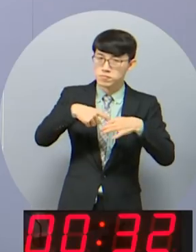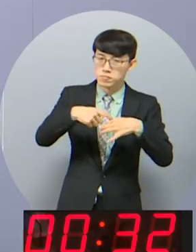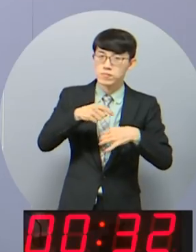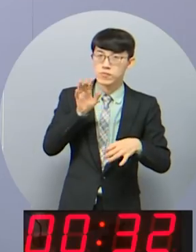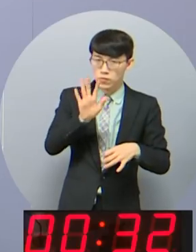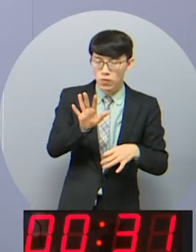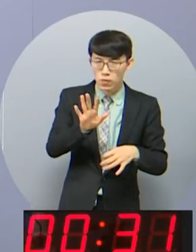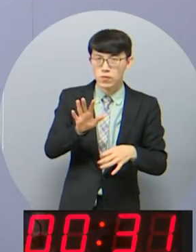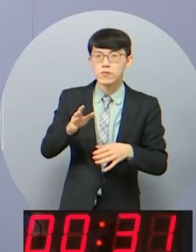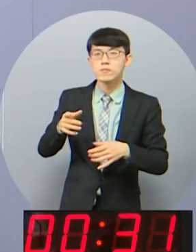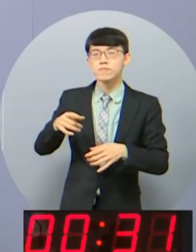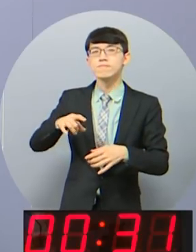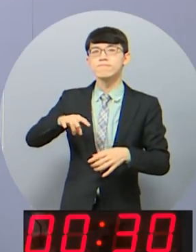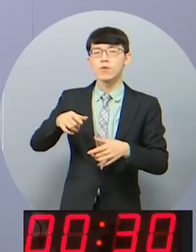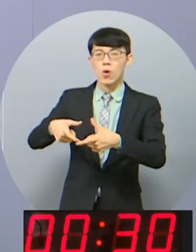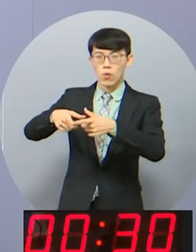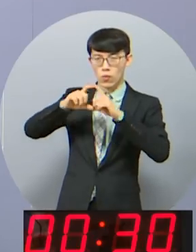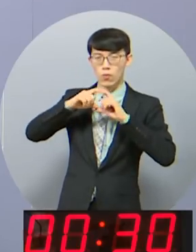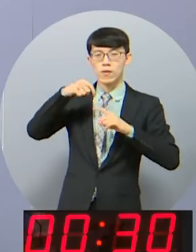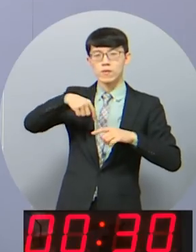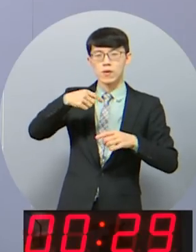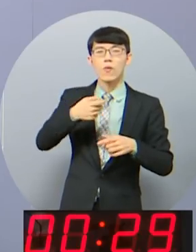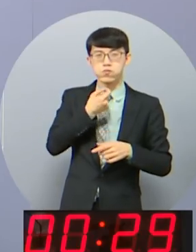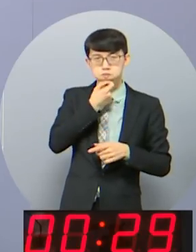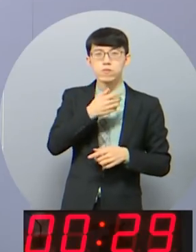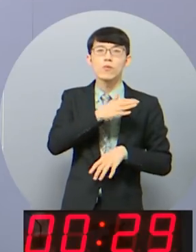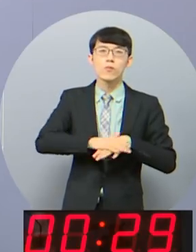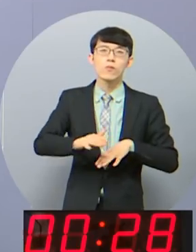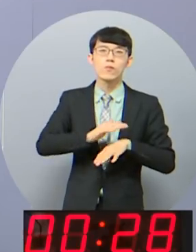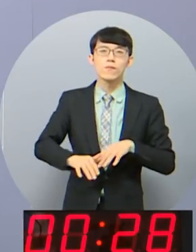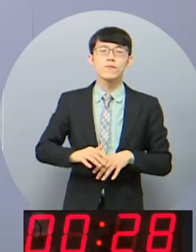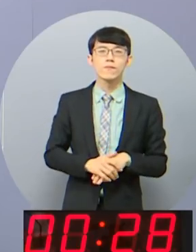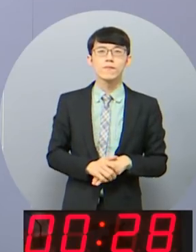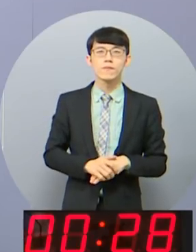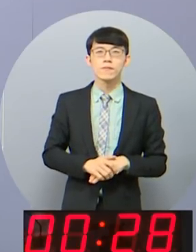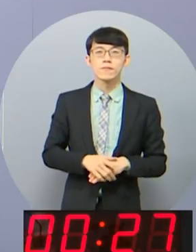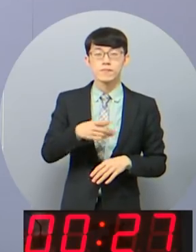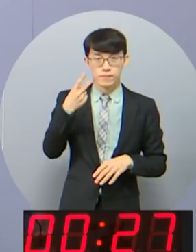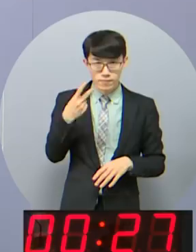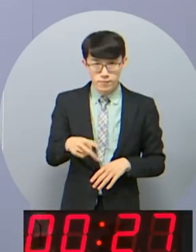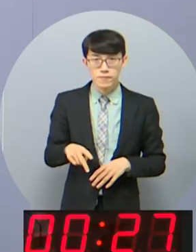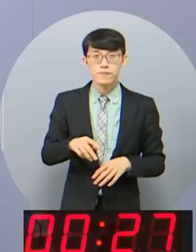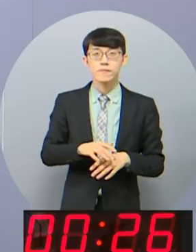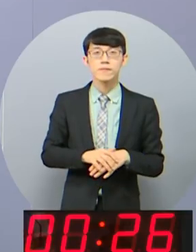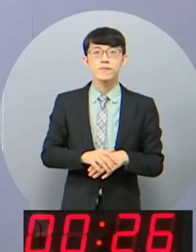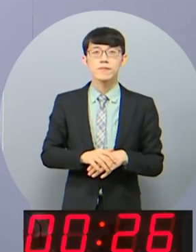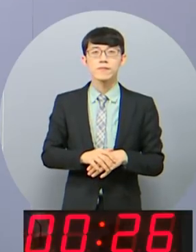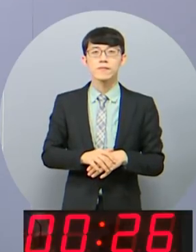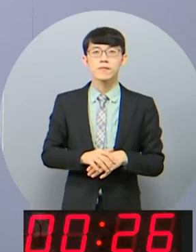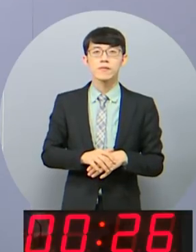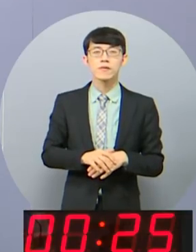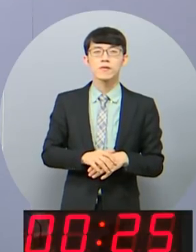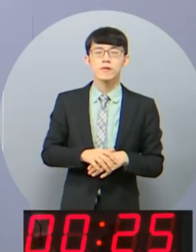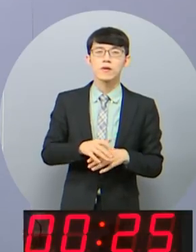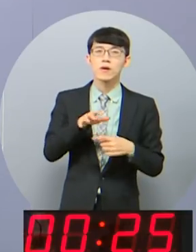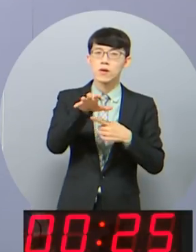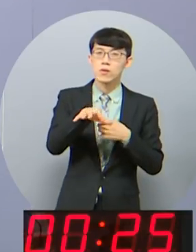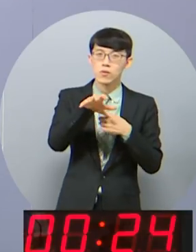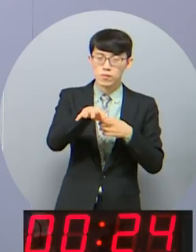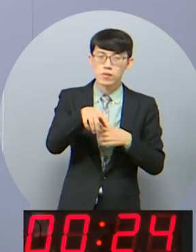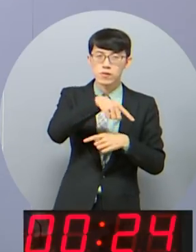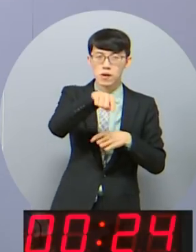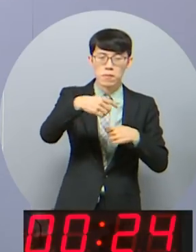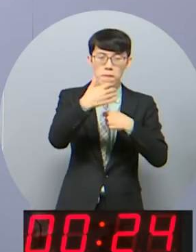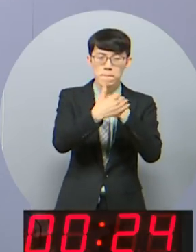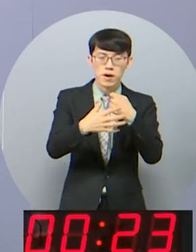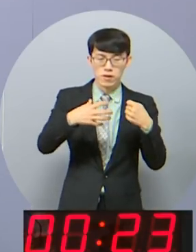来。我争取咱农民所有的包装，这个农民的这个包装保险费，